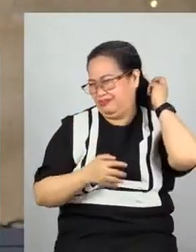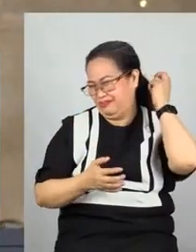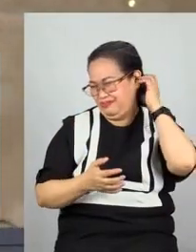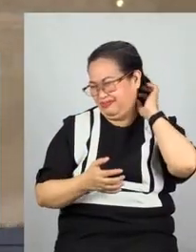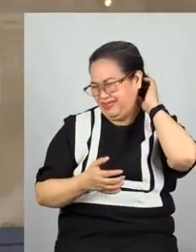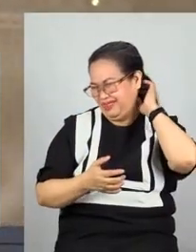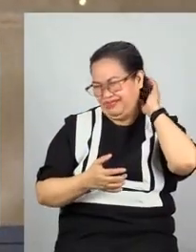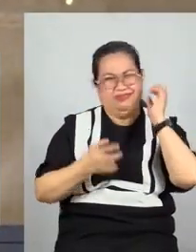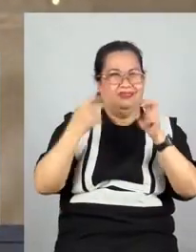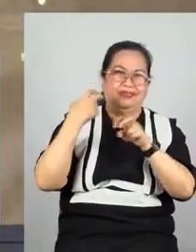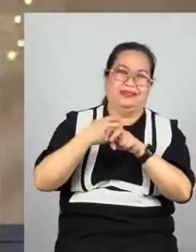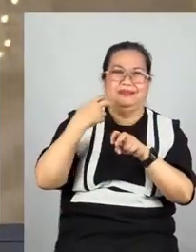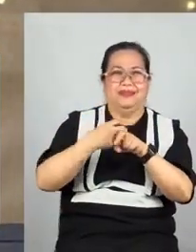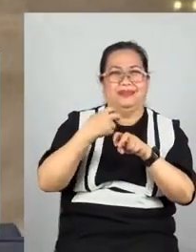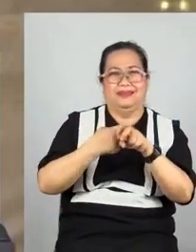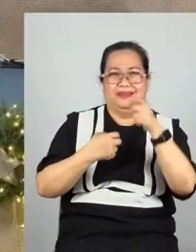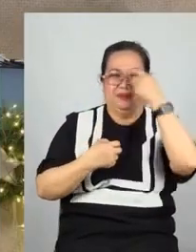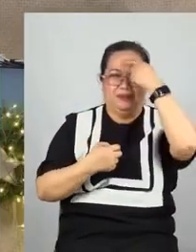Kasi,